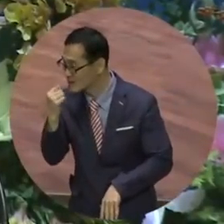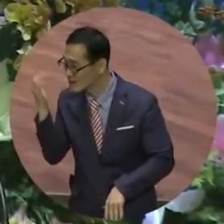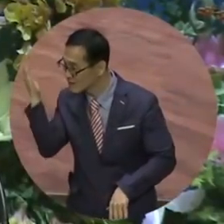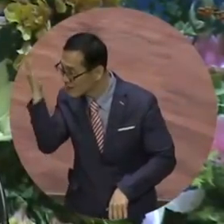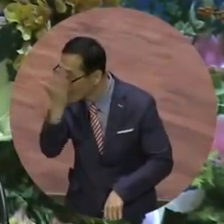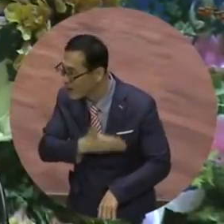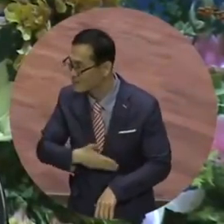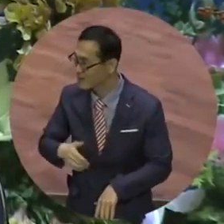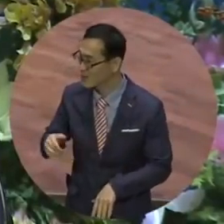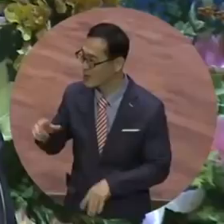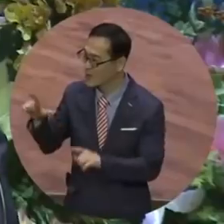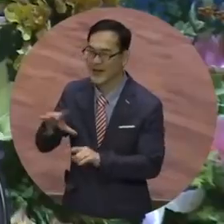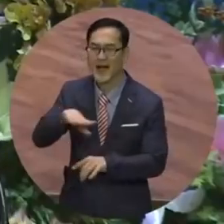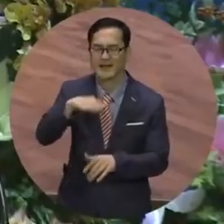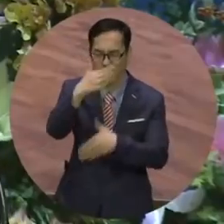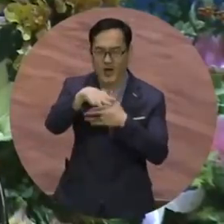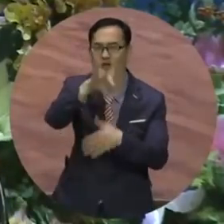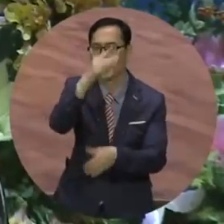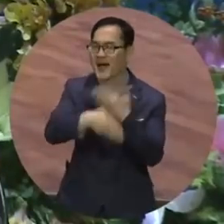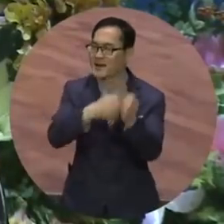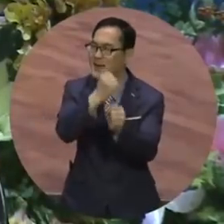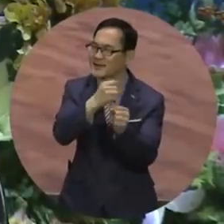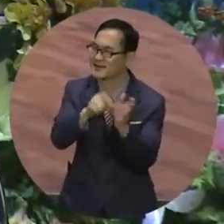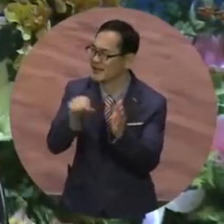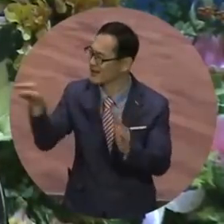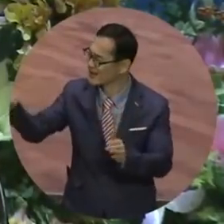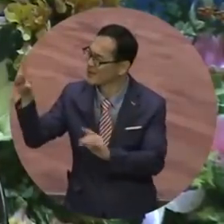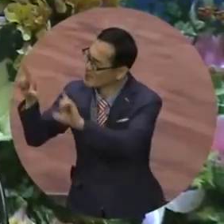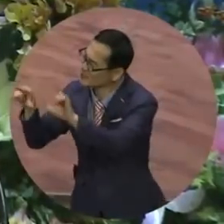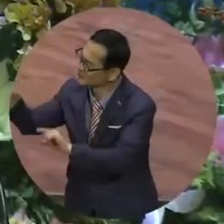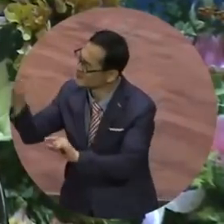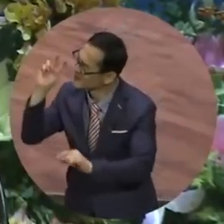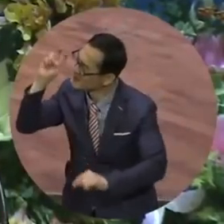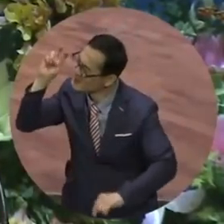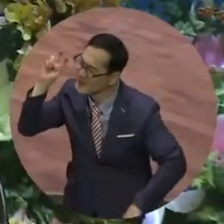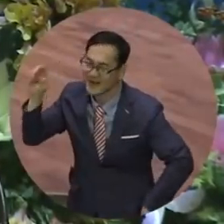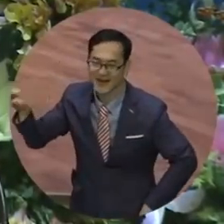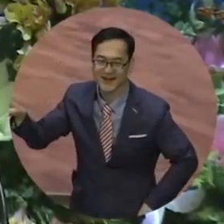우리가 창조될 때 그렇게, 인간은 원래는 그렇게 창조됐구나.